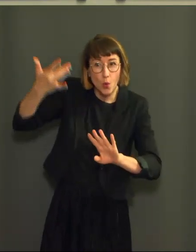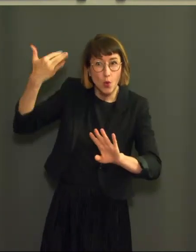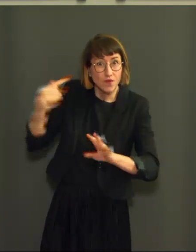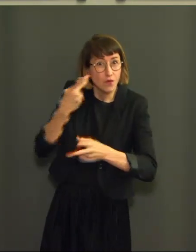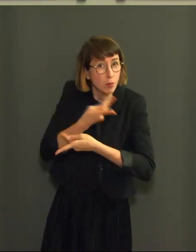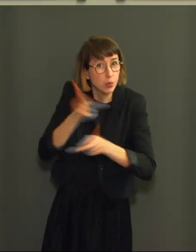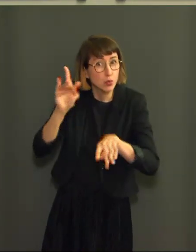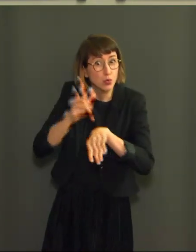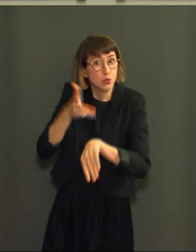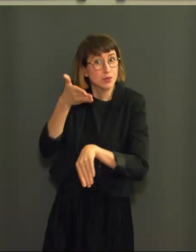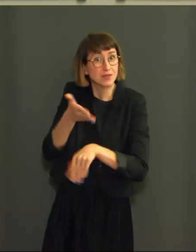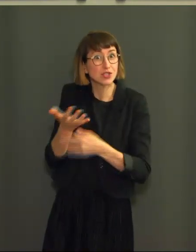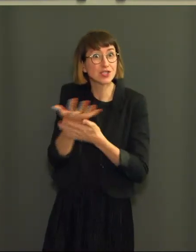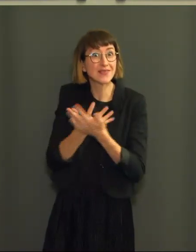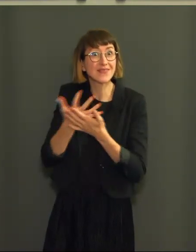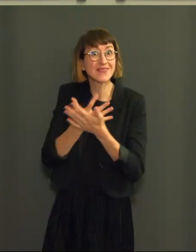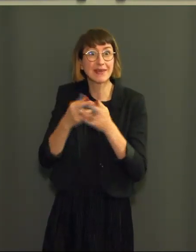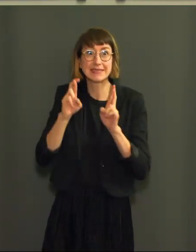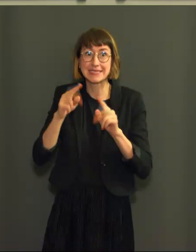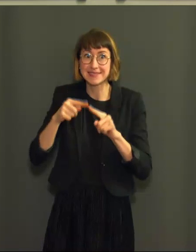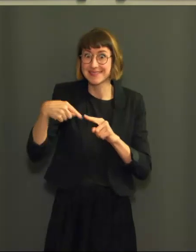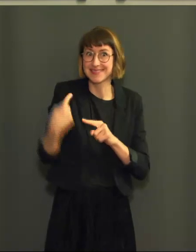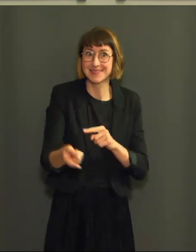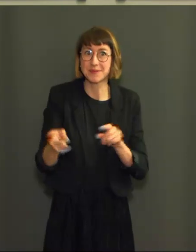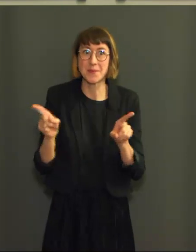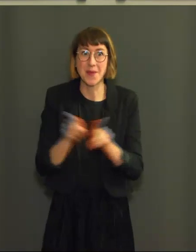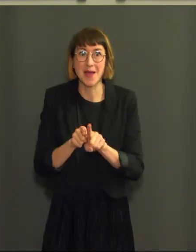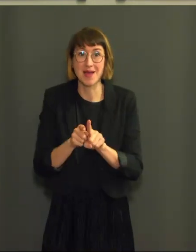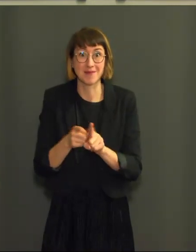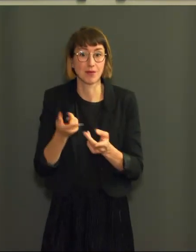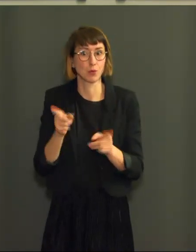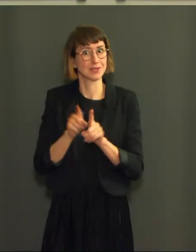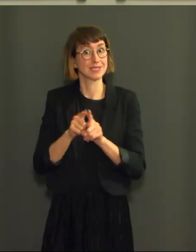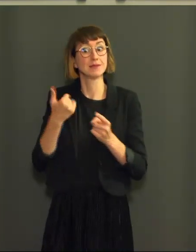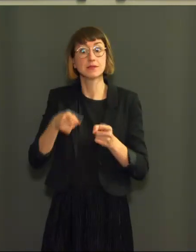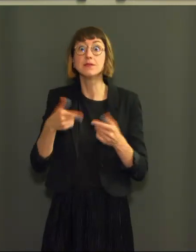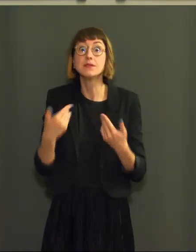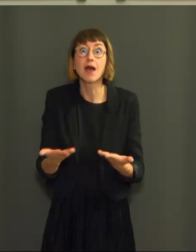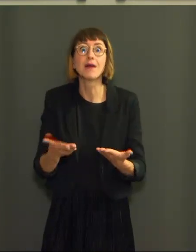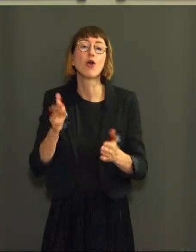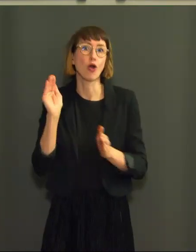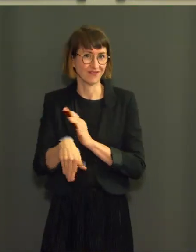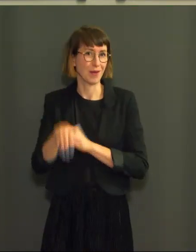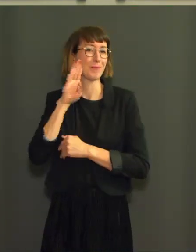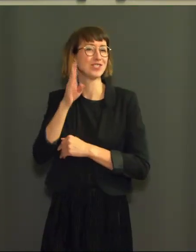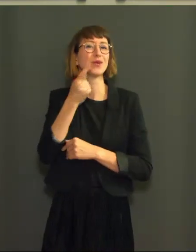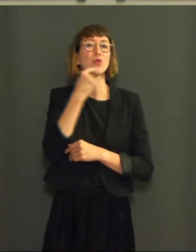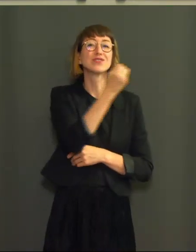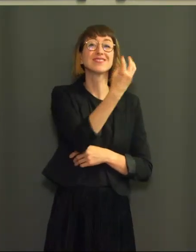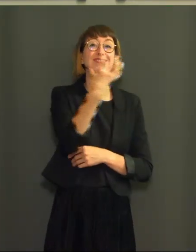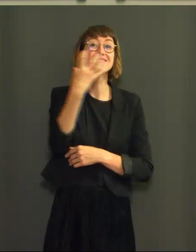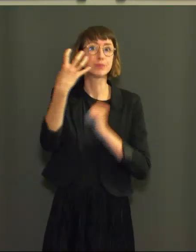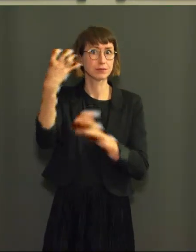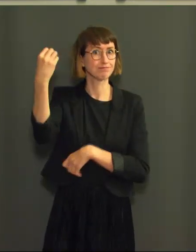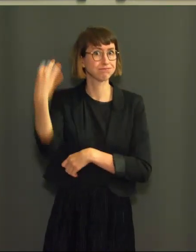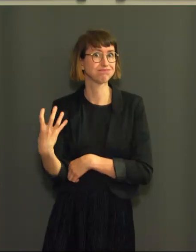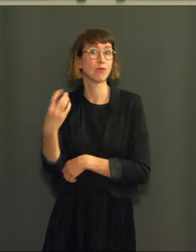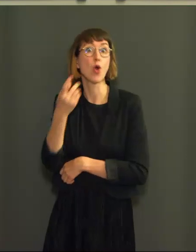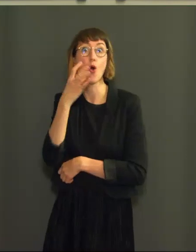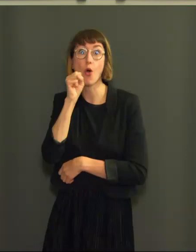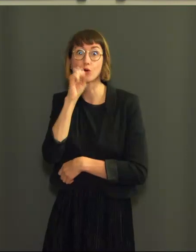couleur orange au niveau de la carte de l'ECDC, couleur orange qu'elle n'a plus depuis longtemps, puisque nous sommes rouges depuis